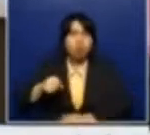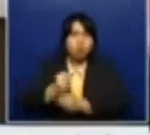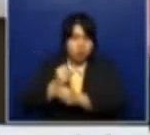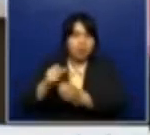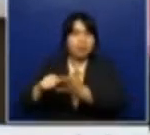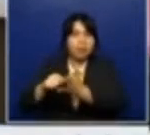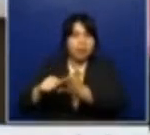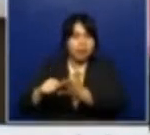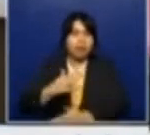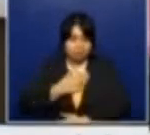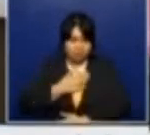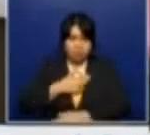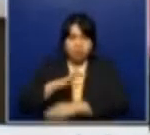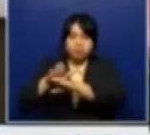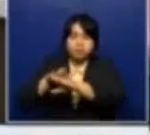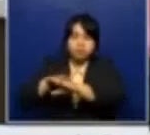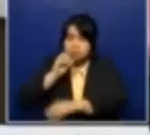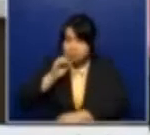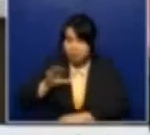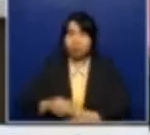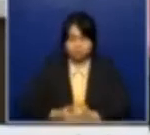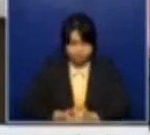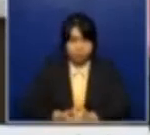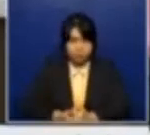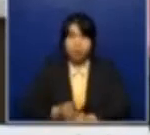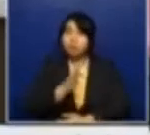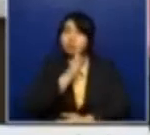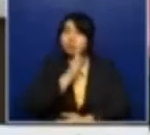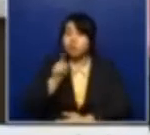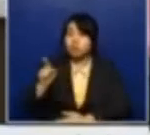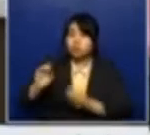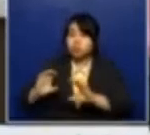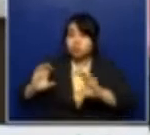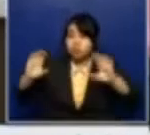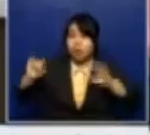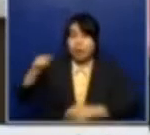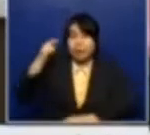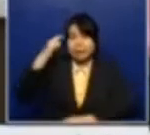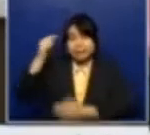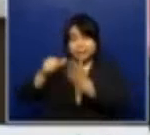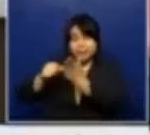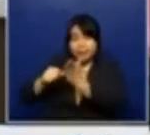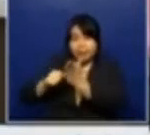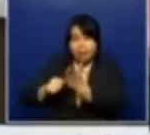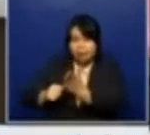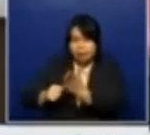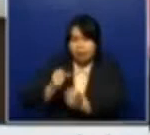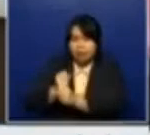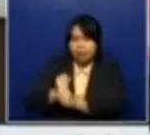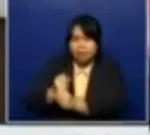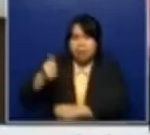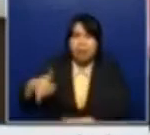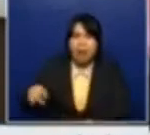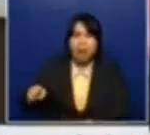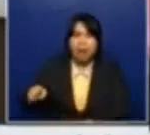มกราบเรียนว่าถ้ารัฐบาลครับปรับปรุงแก้ไขไม่ได้ก็ไม่ควรจ